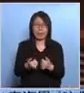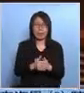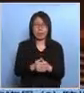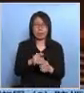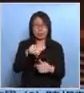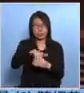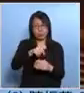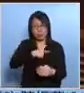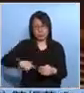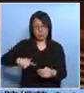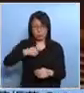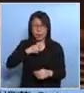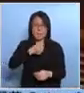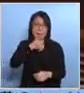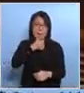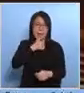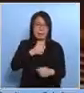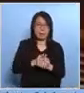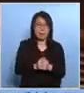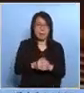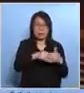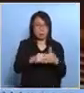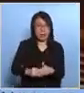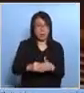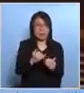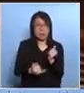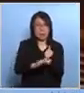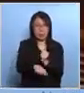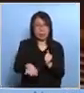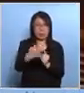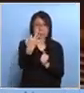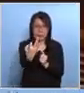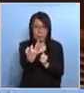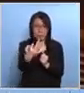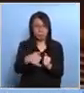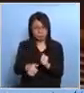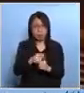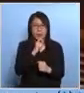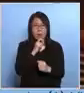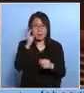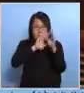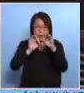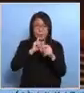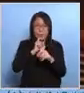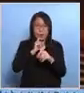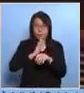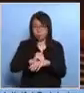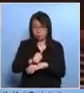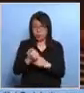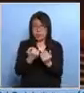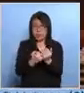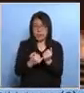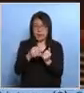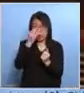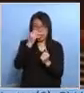那些最標準的爸爸那些議員就三個子女的那新加坡還有一個 優生學，即是希